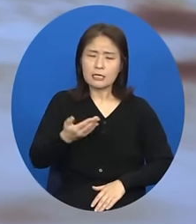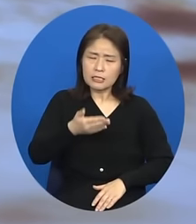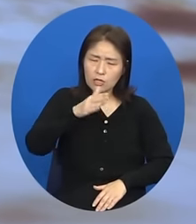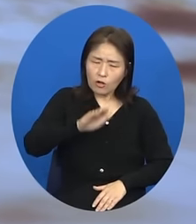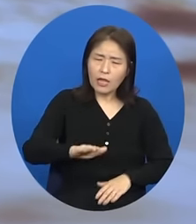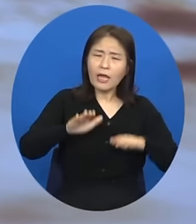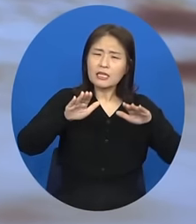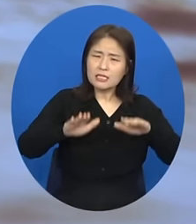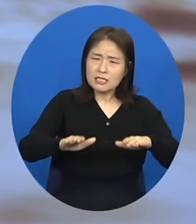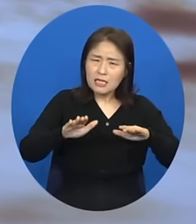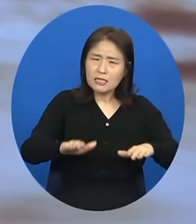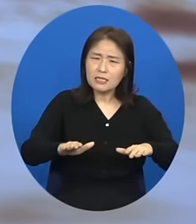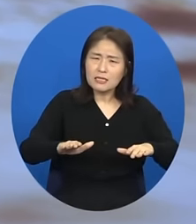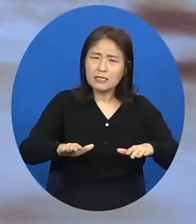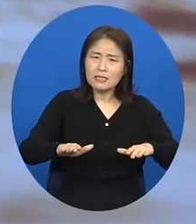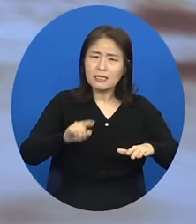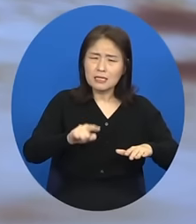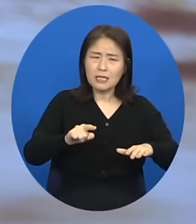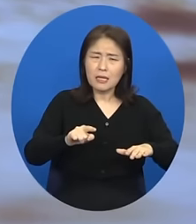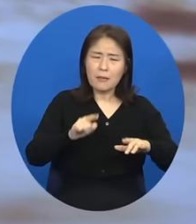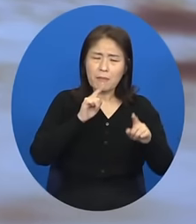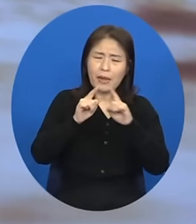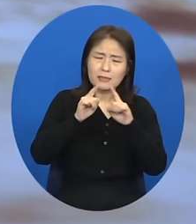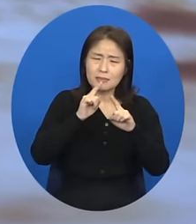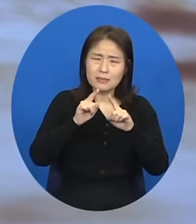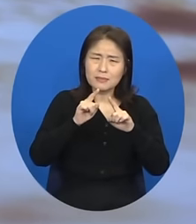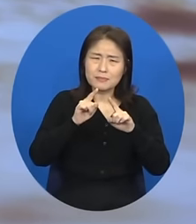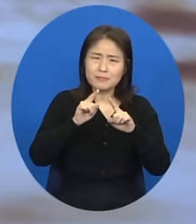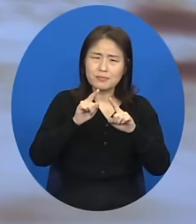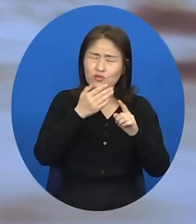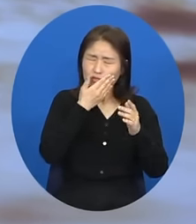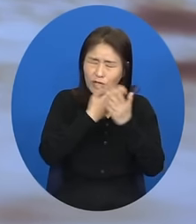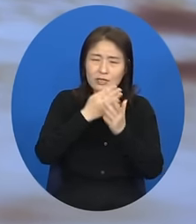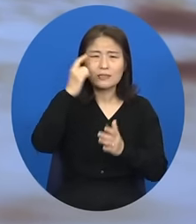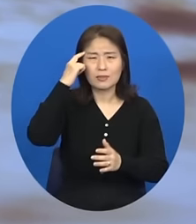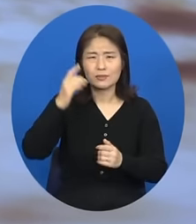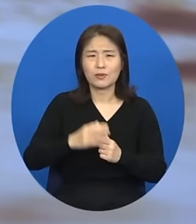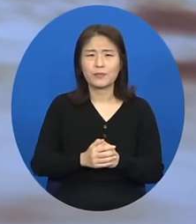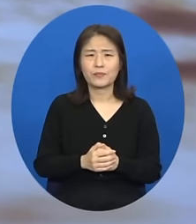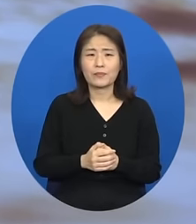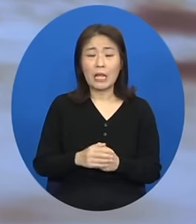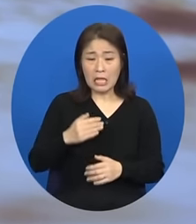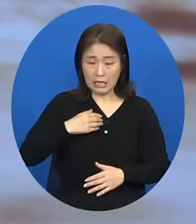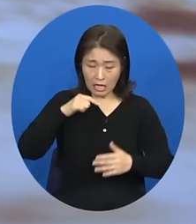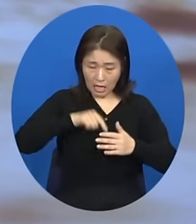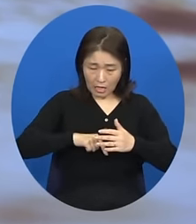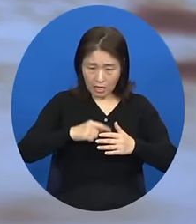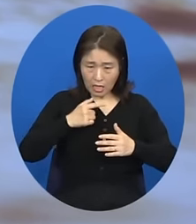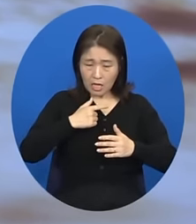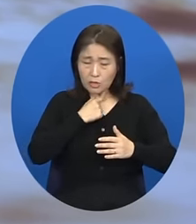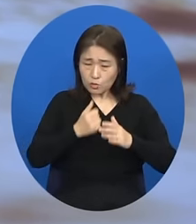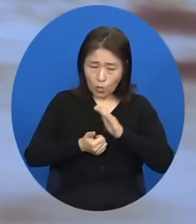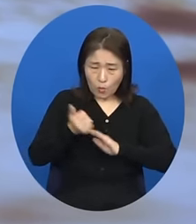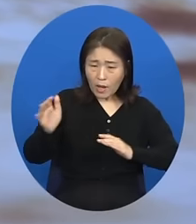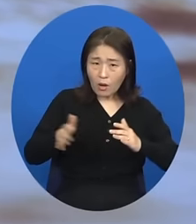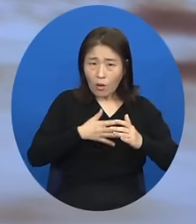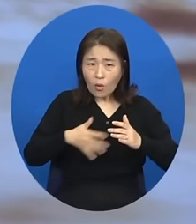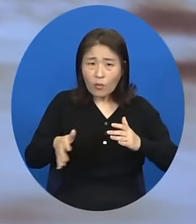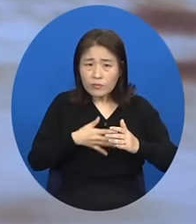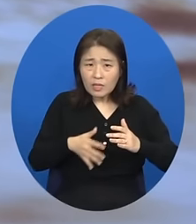자기의 모습을 볼 때 좌절이 되고 소망이 없음을 계속 깨닫다가 그러나 이제는 하나님의 한 의가